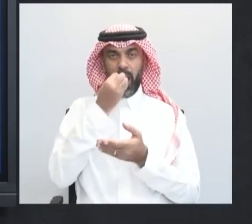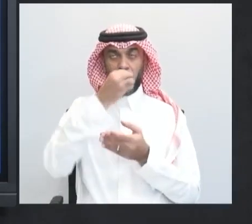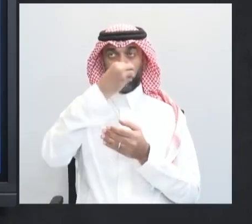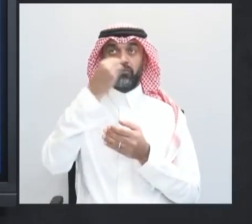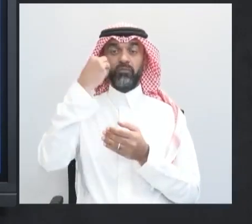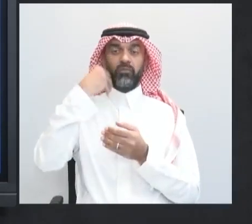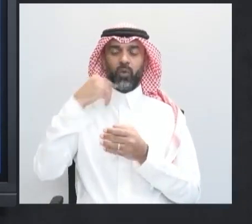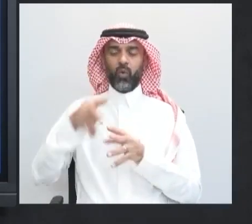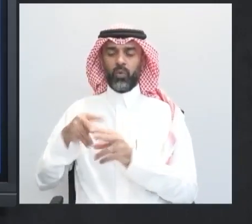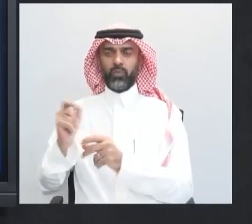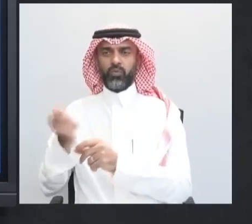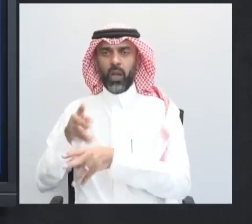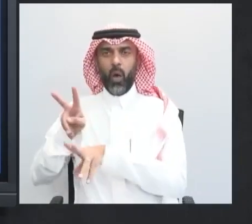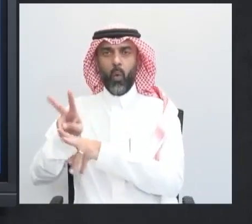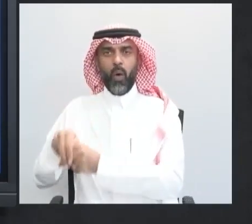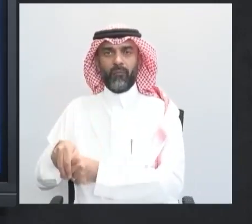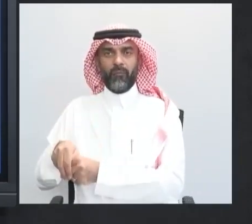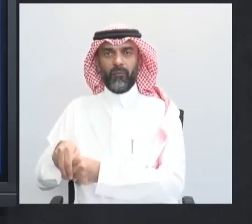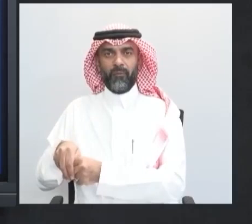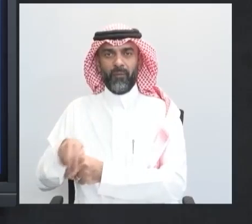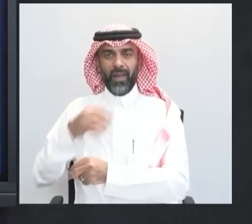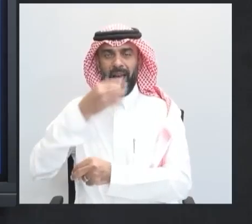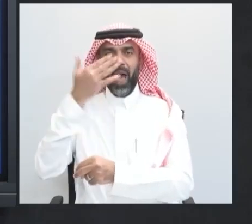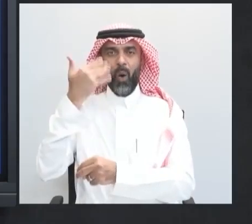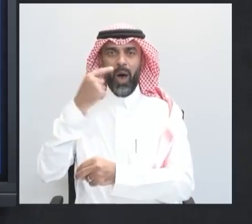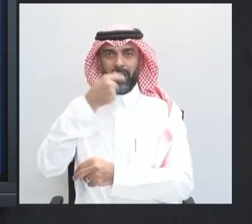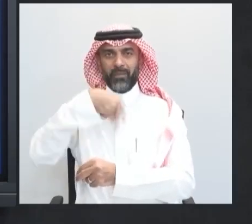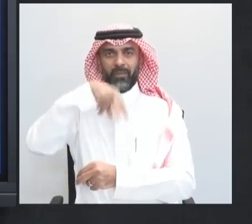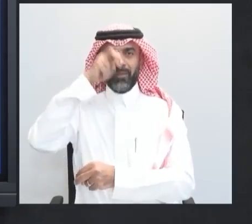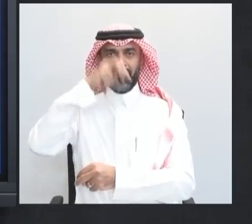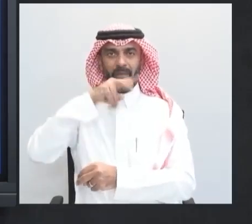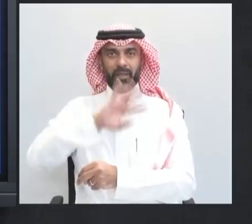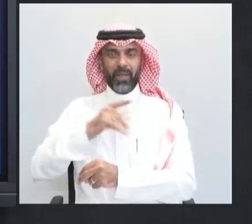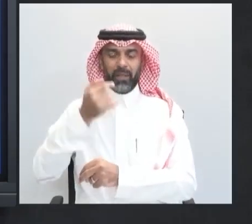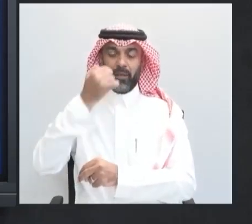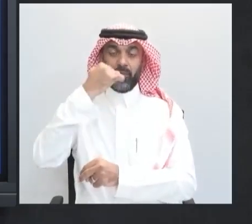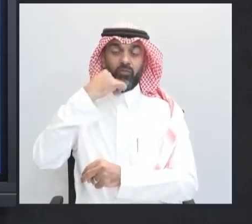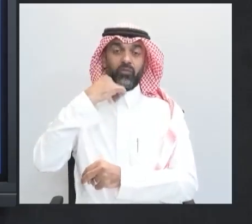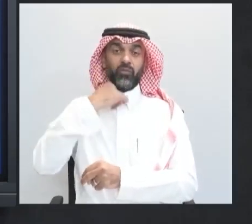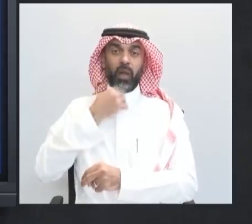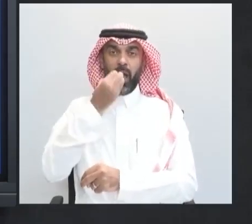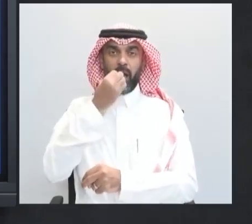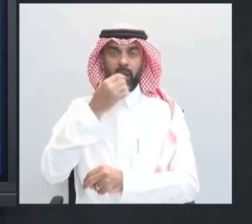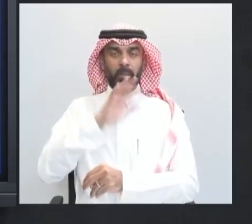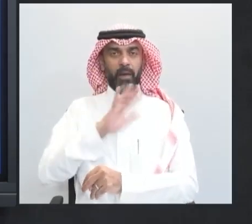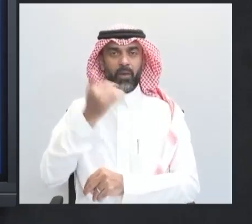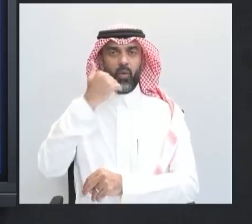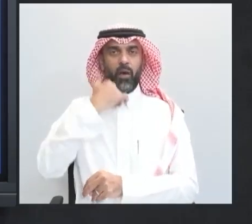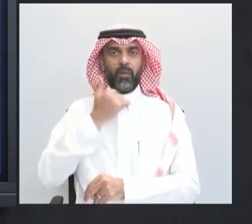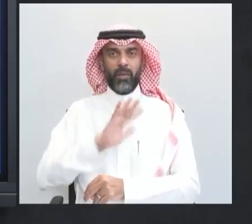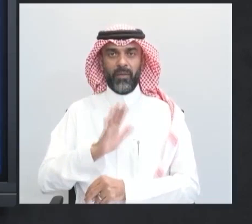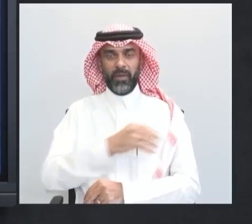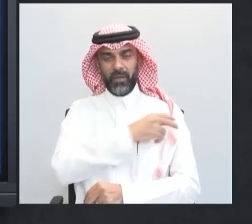البلعه الغذائيه مباشره قام بماذا قام باغلاق القصبه الهوائيه حتى لا يمر الطعام حتى لا يمر الماء داخل هذه القصبه